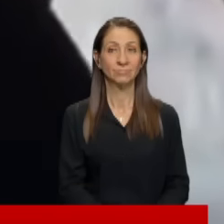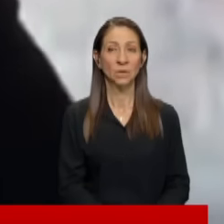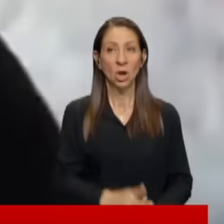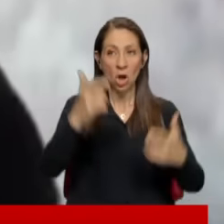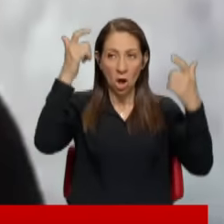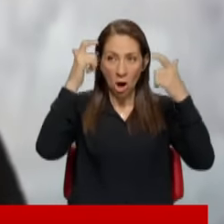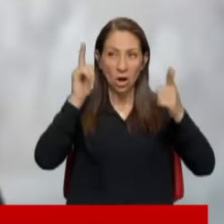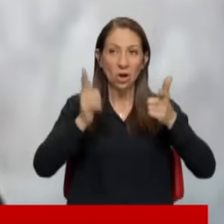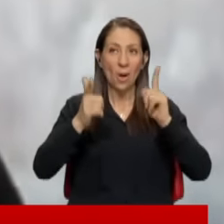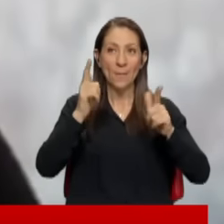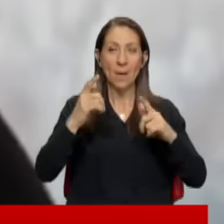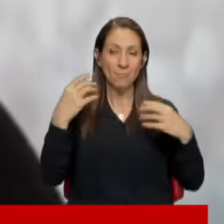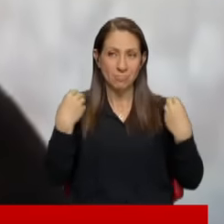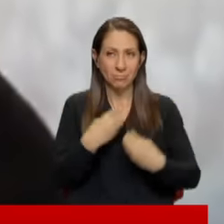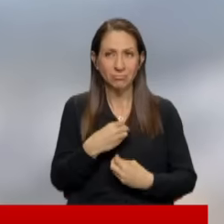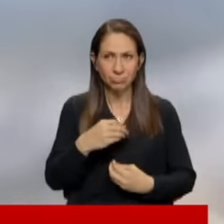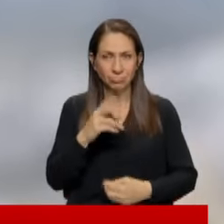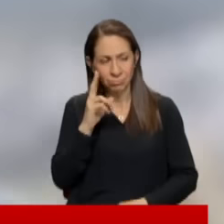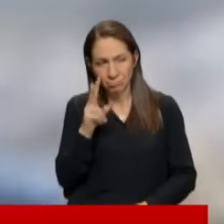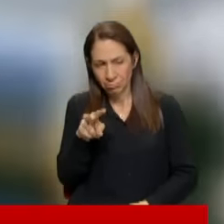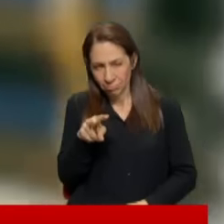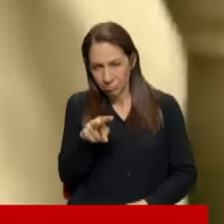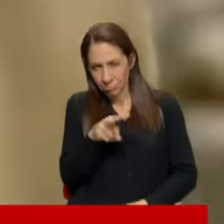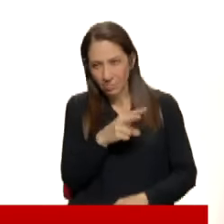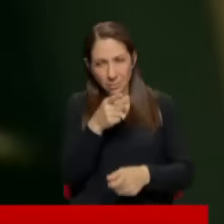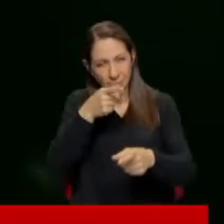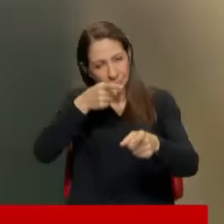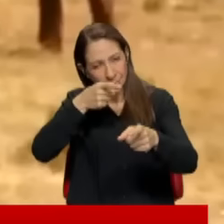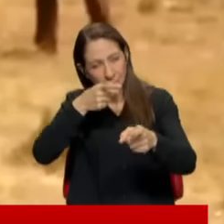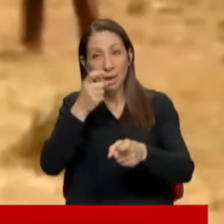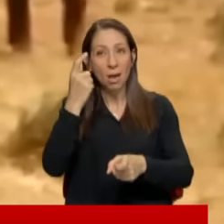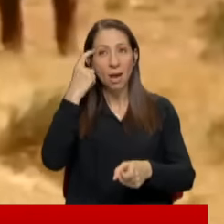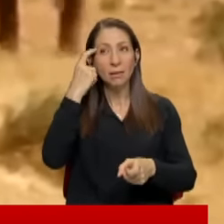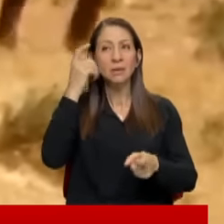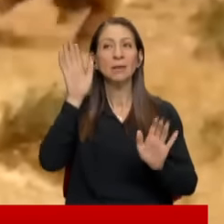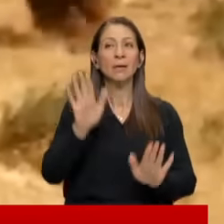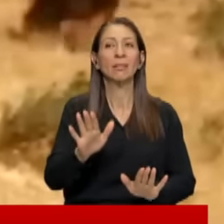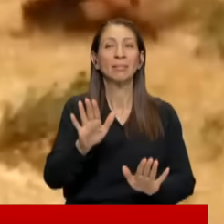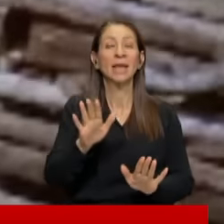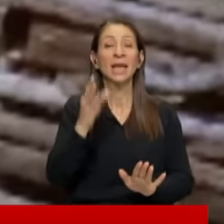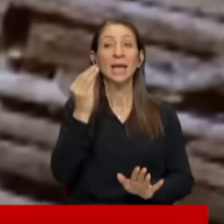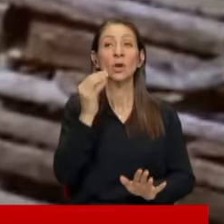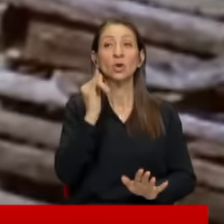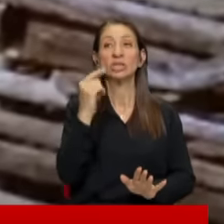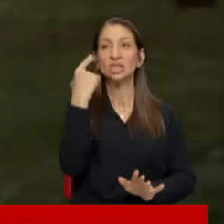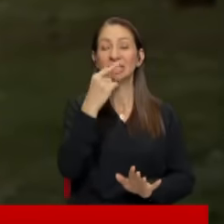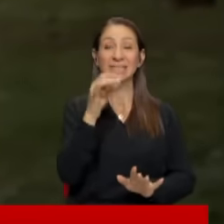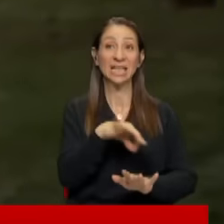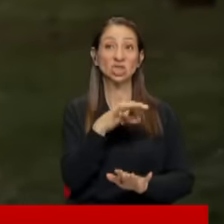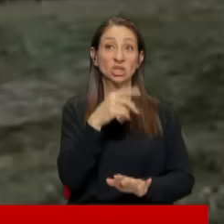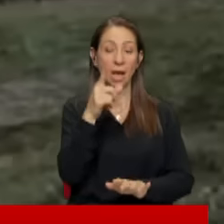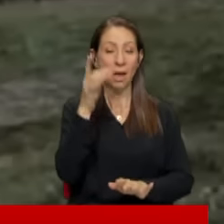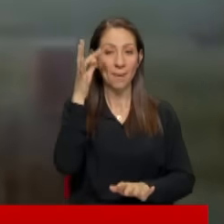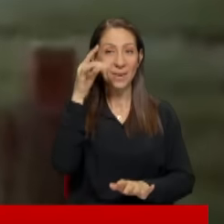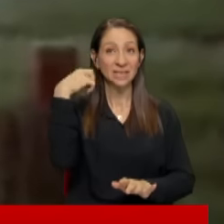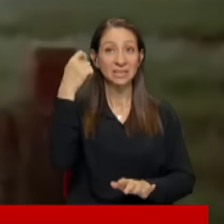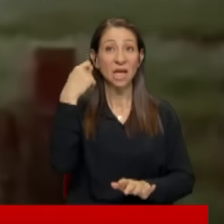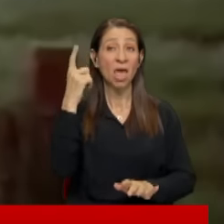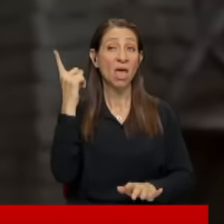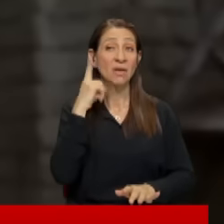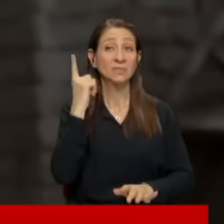Kovboy şapkasıyla, peleriniyle, keskin bakışlarıyla, nişancılığıyla akıllara kazındı. İyi kötü çirkinin sarışını, Amerikan